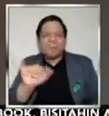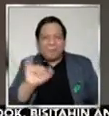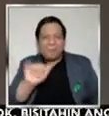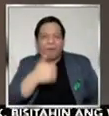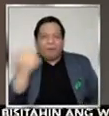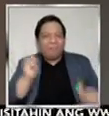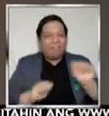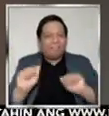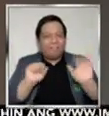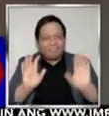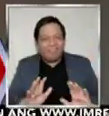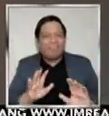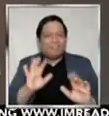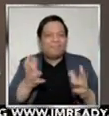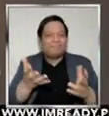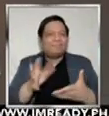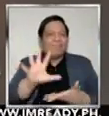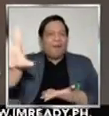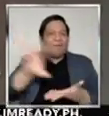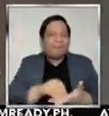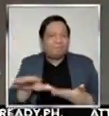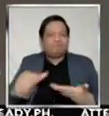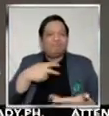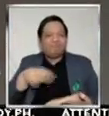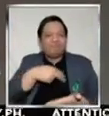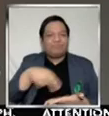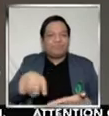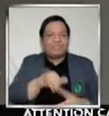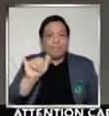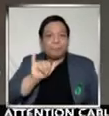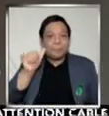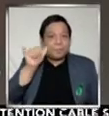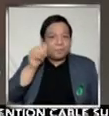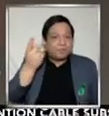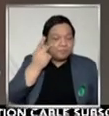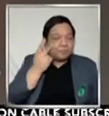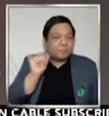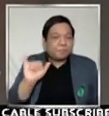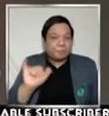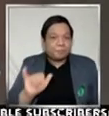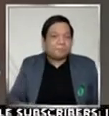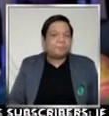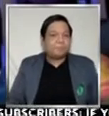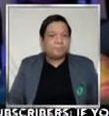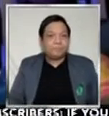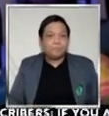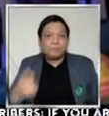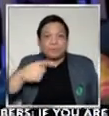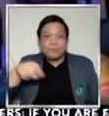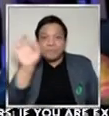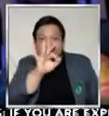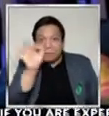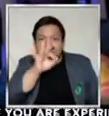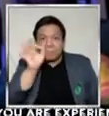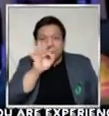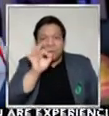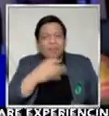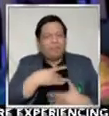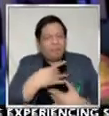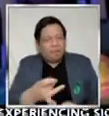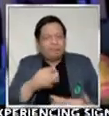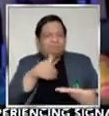celebrity nakigala song na gaya ni Yasmin Curdy. Ang Pilipino is mahilig sa